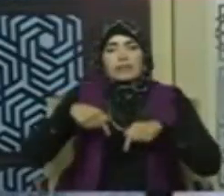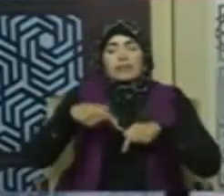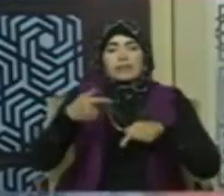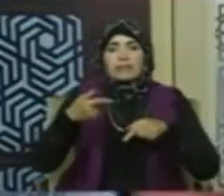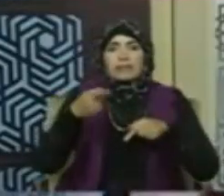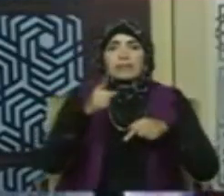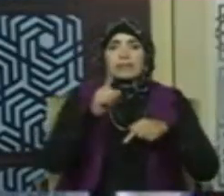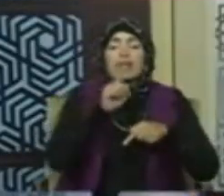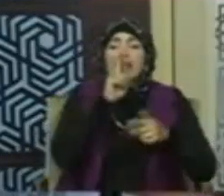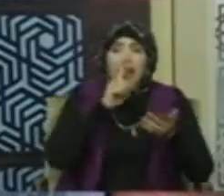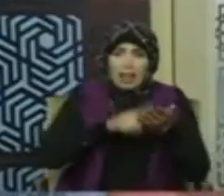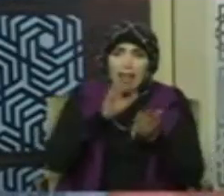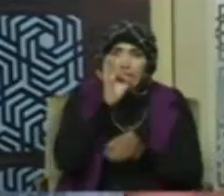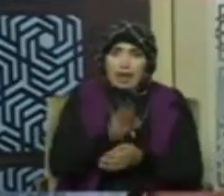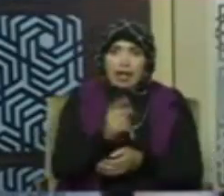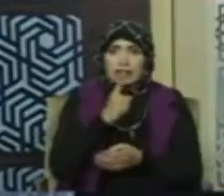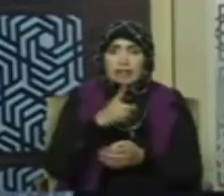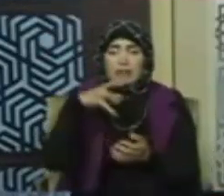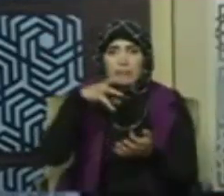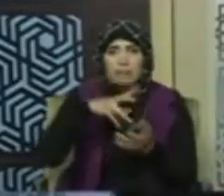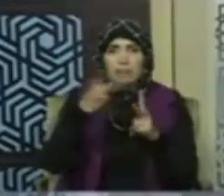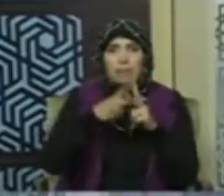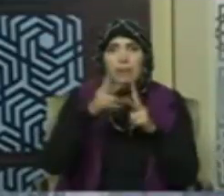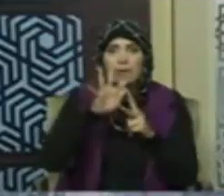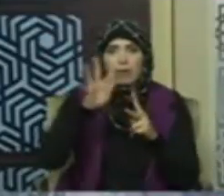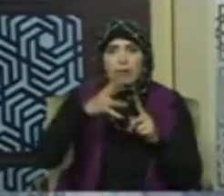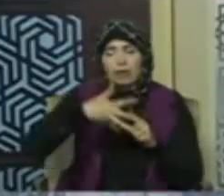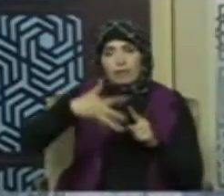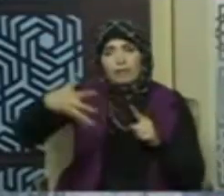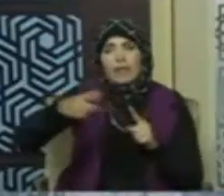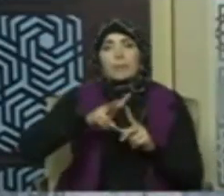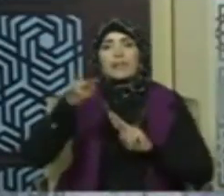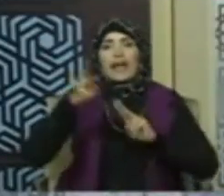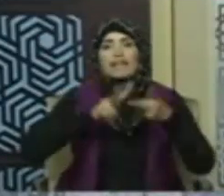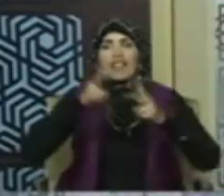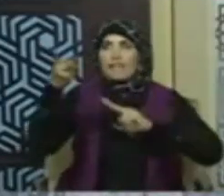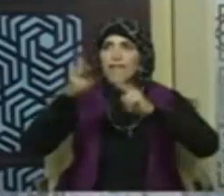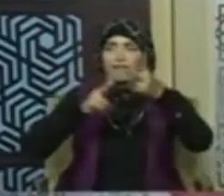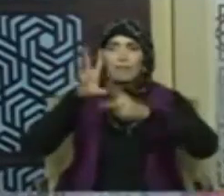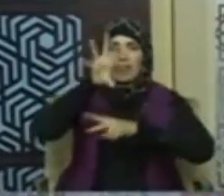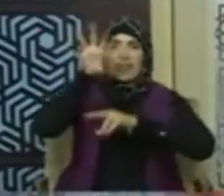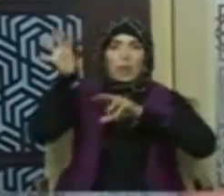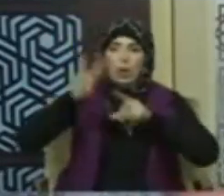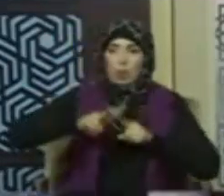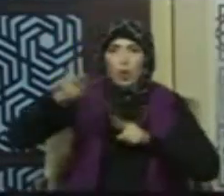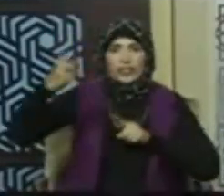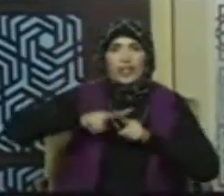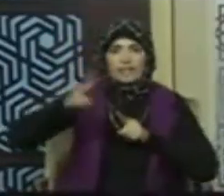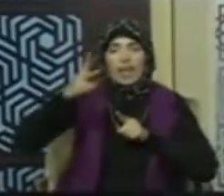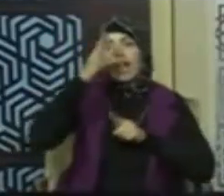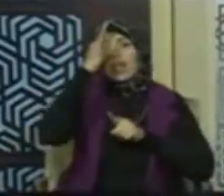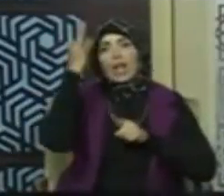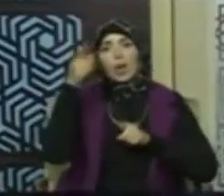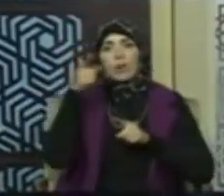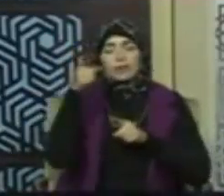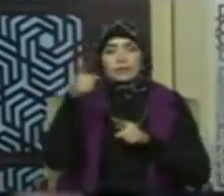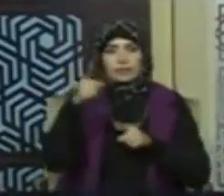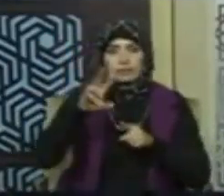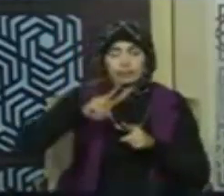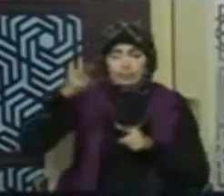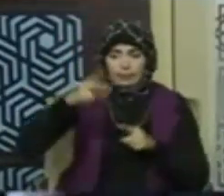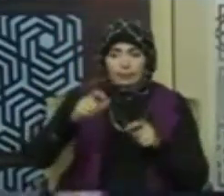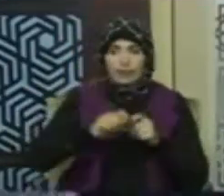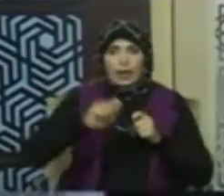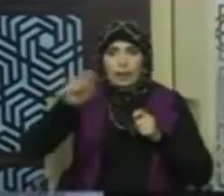وأكدنا أن مسألة القضية السكانية تختلف من دولة إلى دولة ومن ظرف إلى ظرف. فلو أن هناك دولة لديها مساحة واسعة